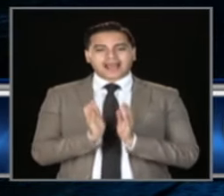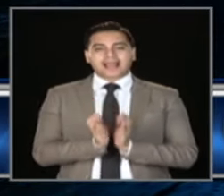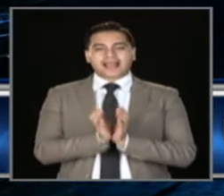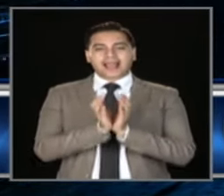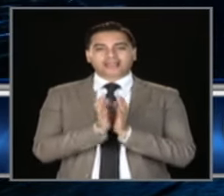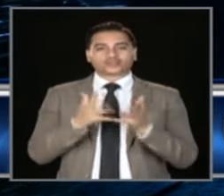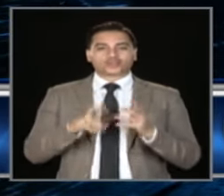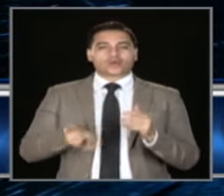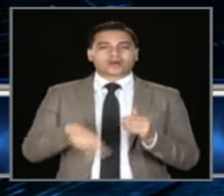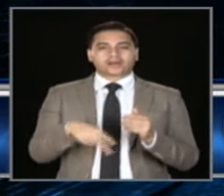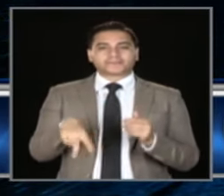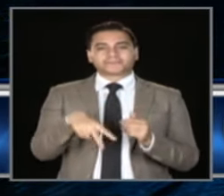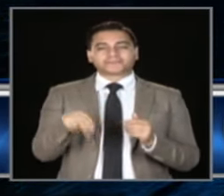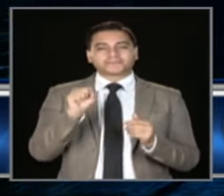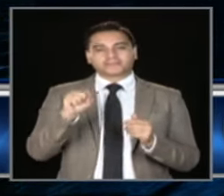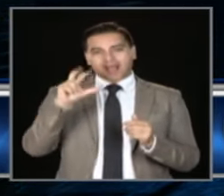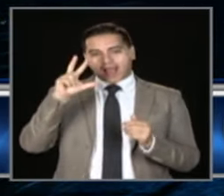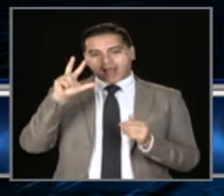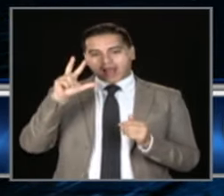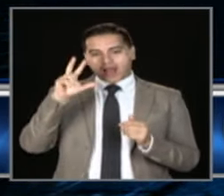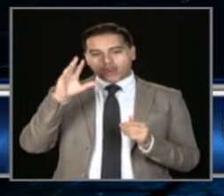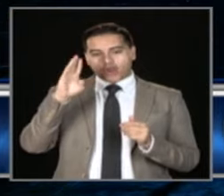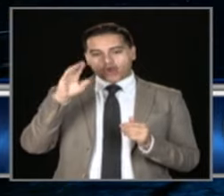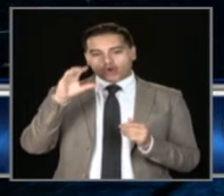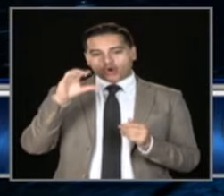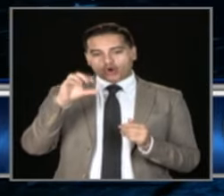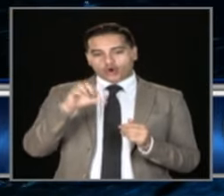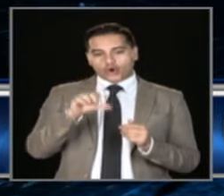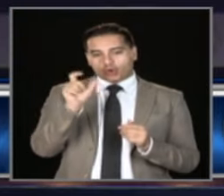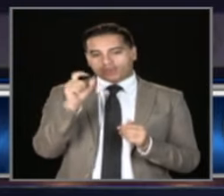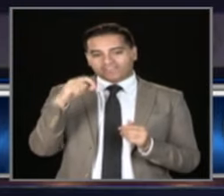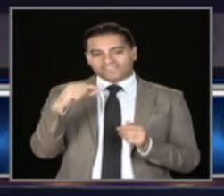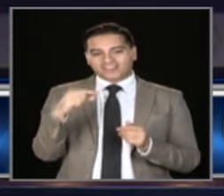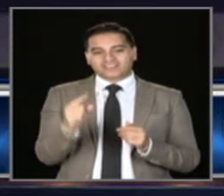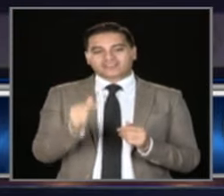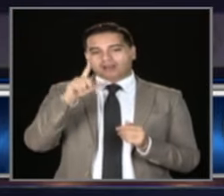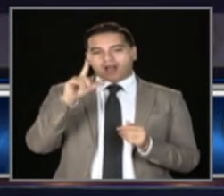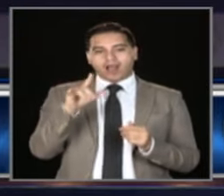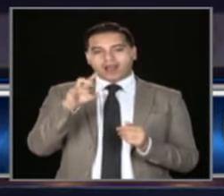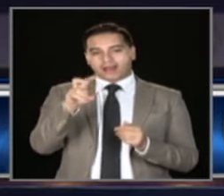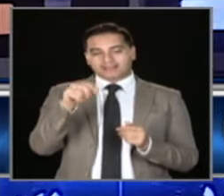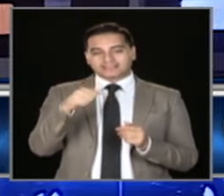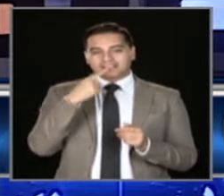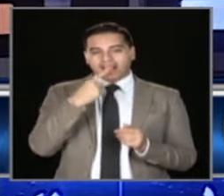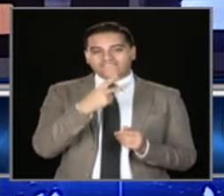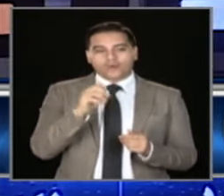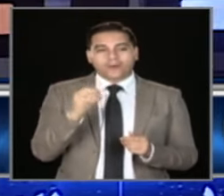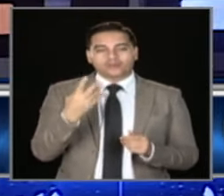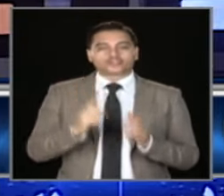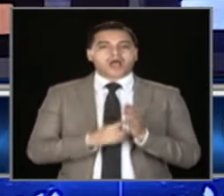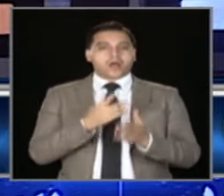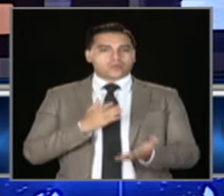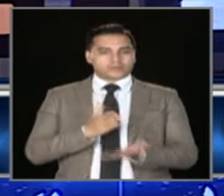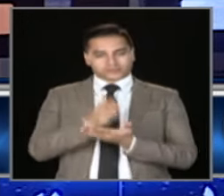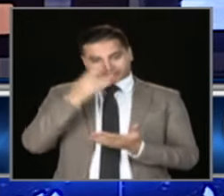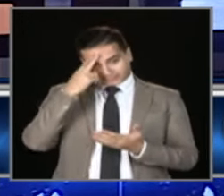الكونفدراليه لكره القدم في 2 و1 اول